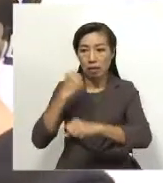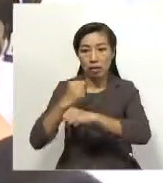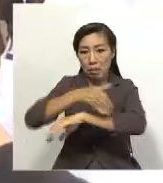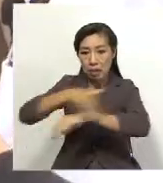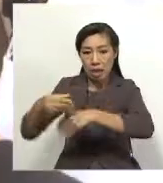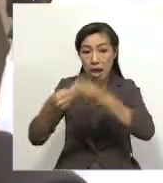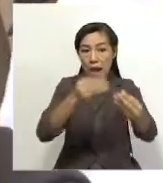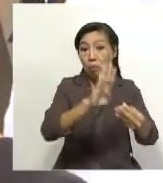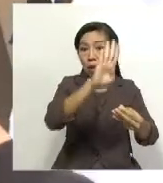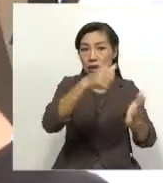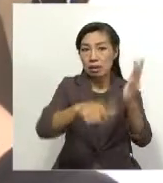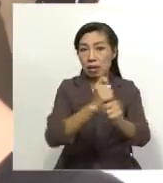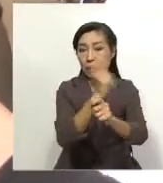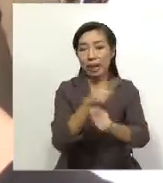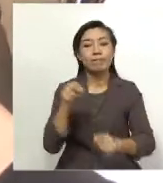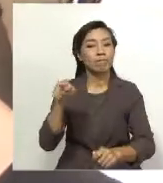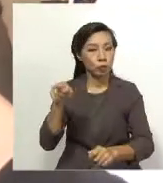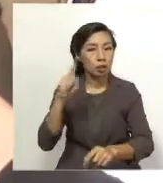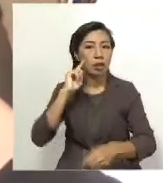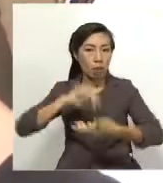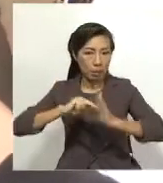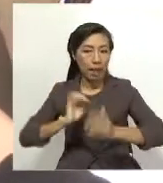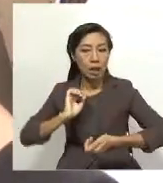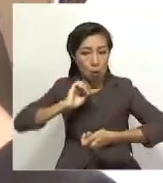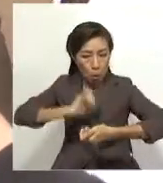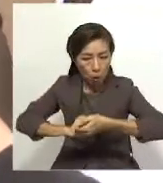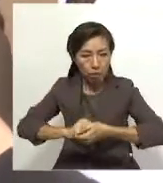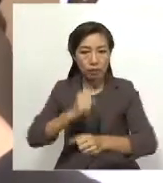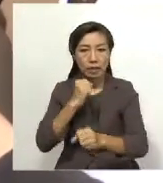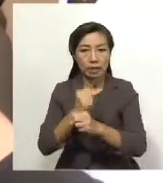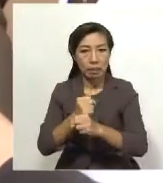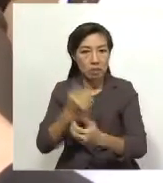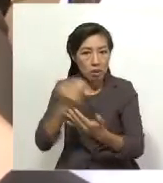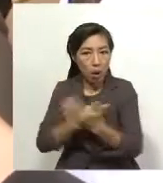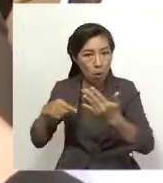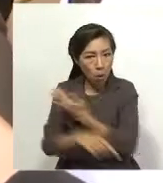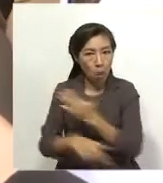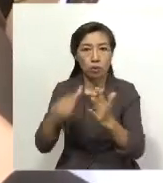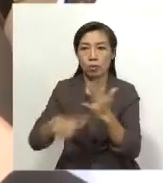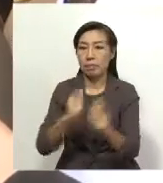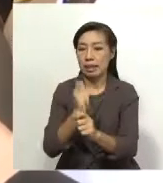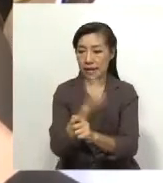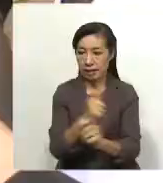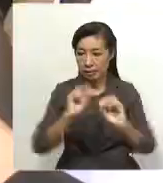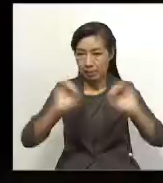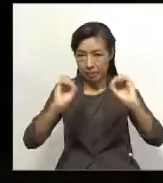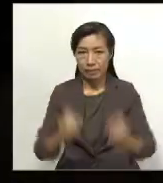ทำบัญชีให้เขาฐานตัวการร่วมสมรู้ร่วมคิดในการช่อโกงภาษีครับ